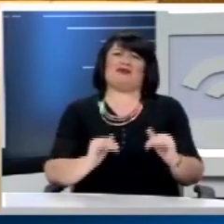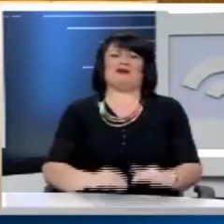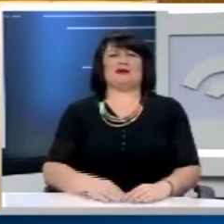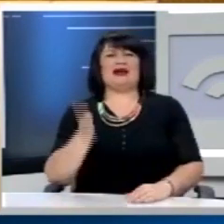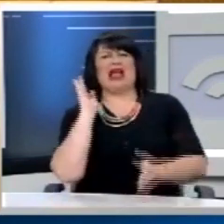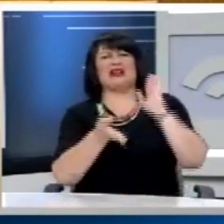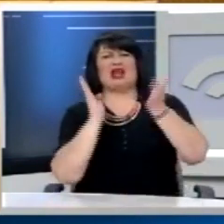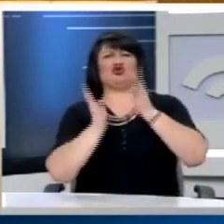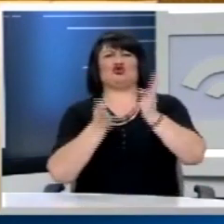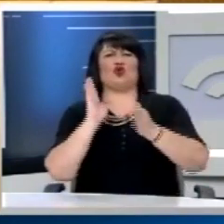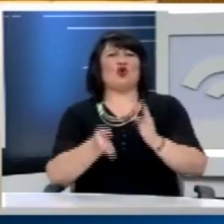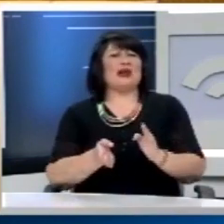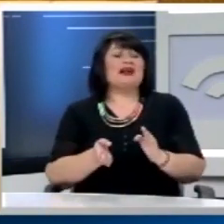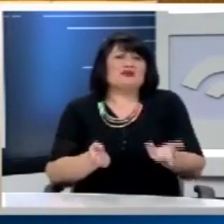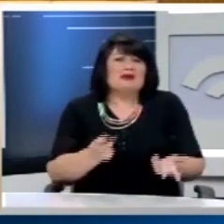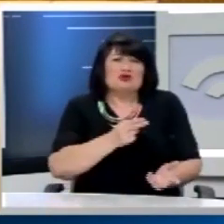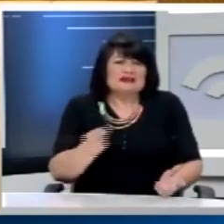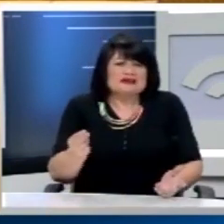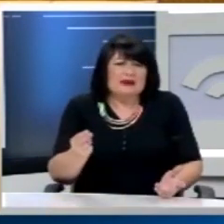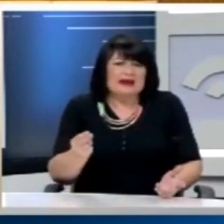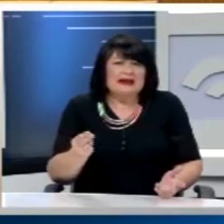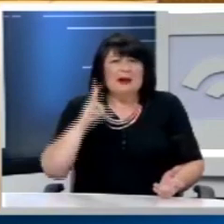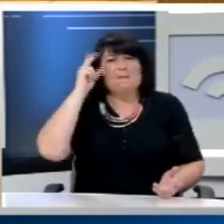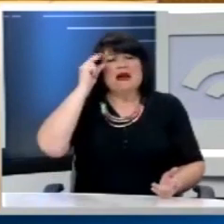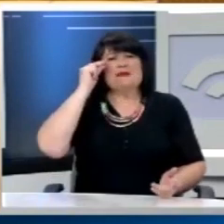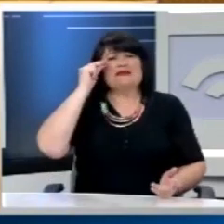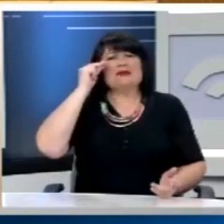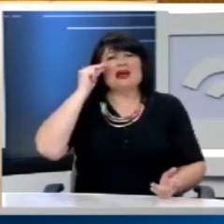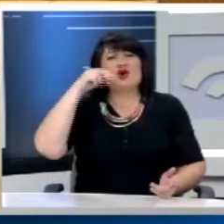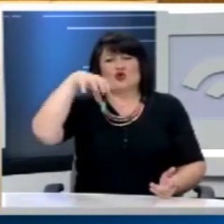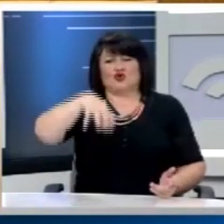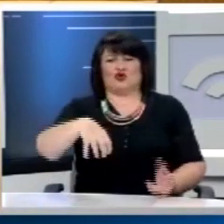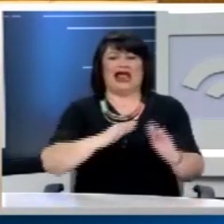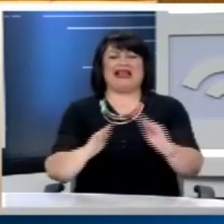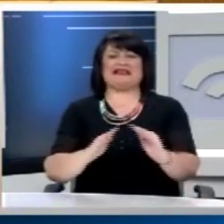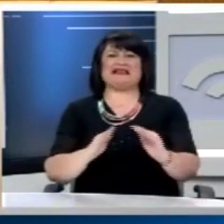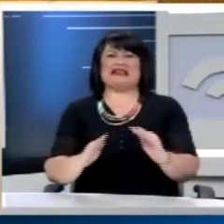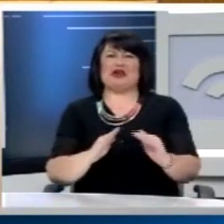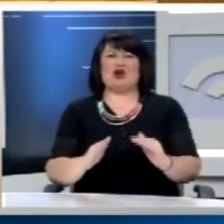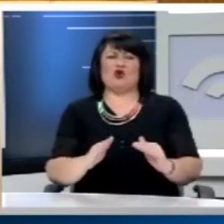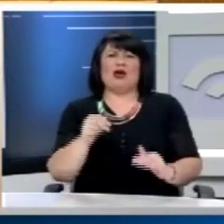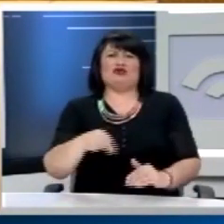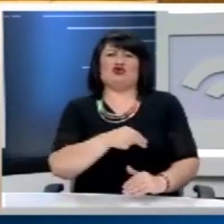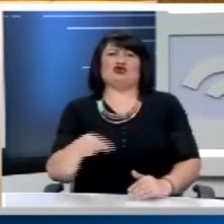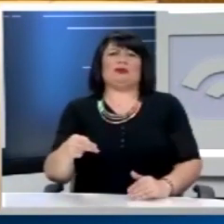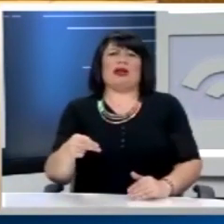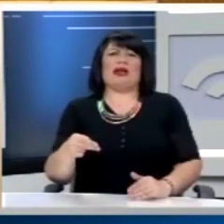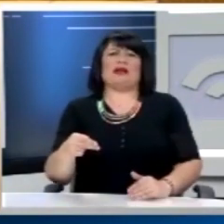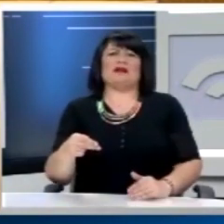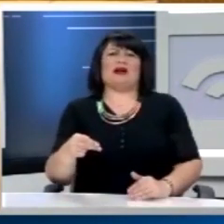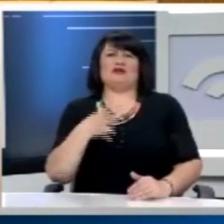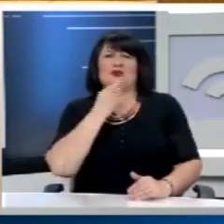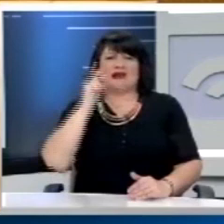καταστολή είναι η προώθηση της κατάργησης του πανεπιστημιακού ασύλου, που πάει χέρι-χέρι με ένα πανεπιστήμιο